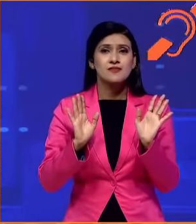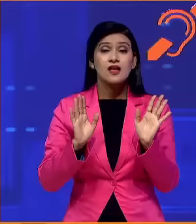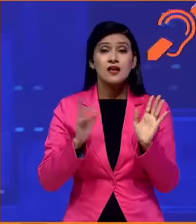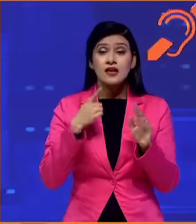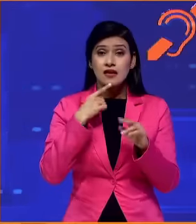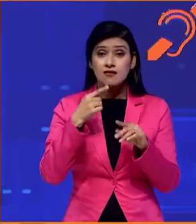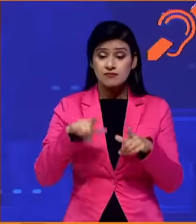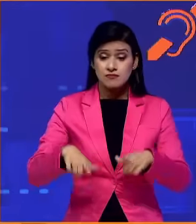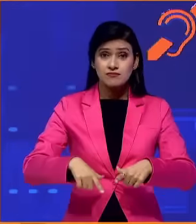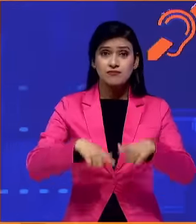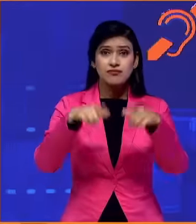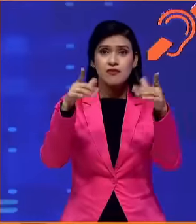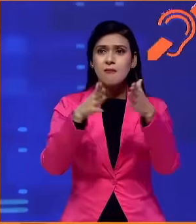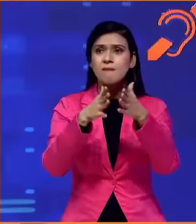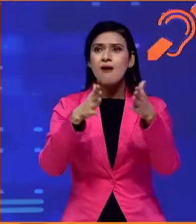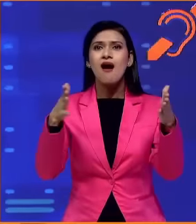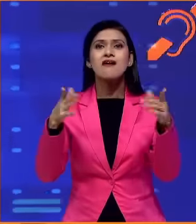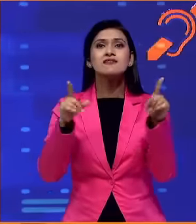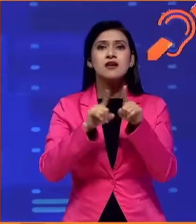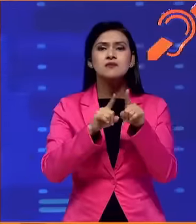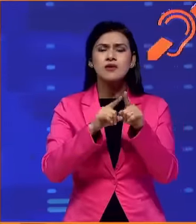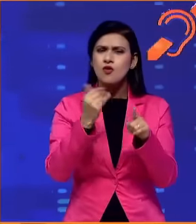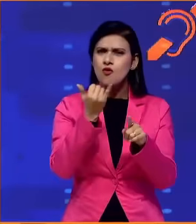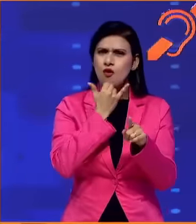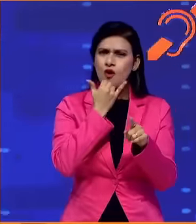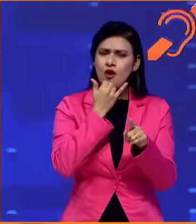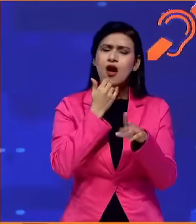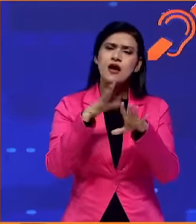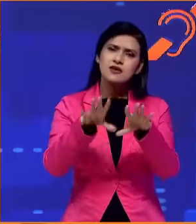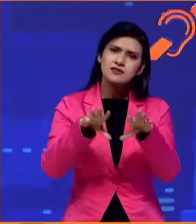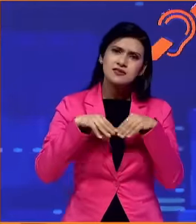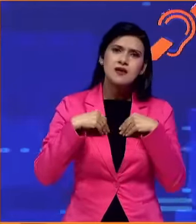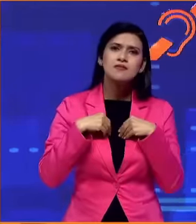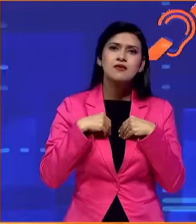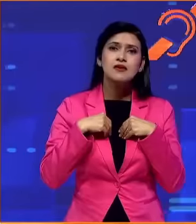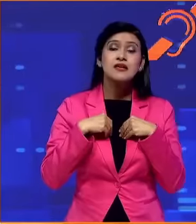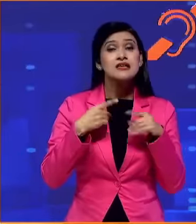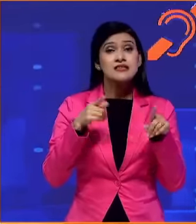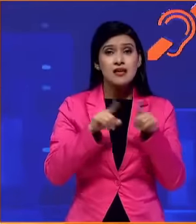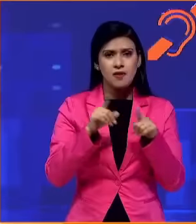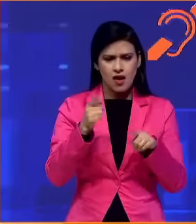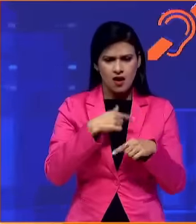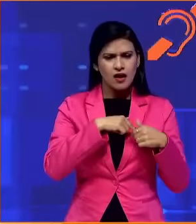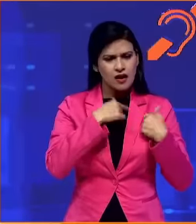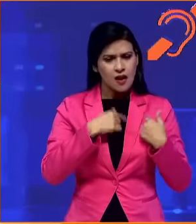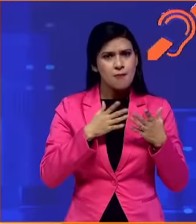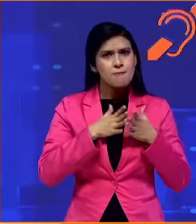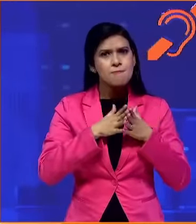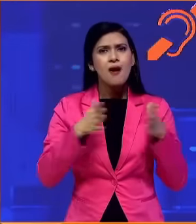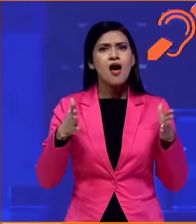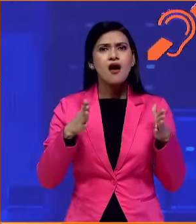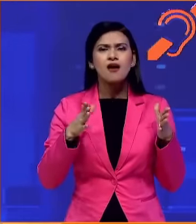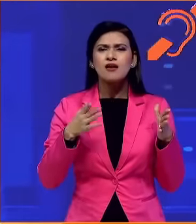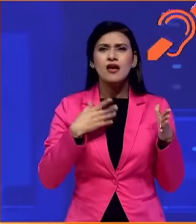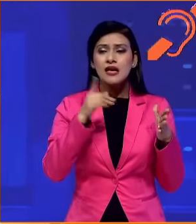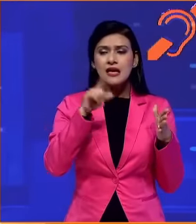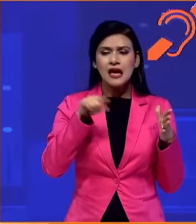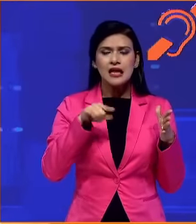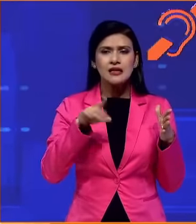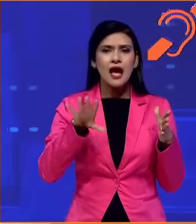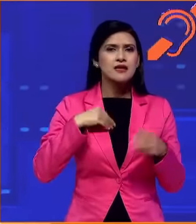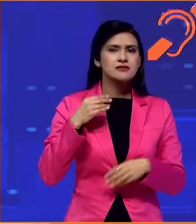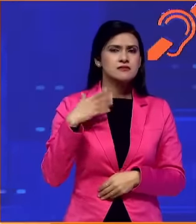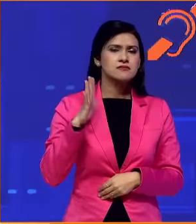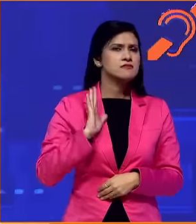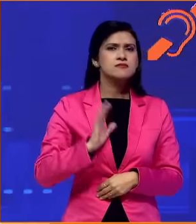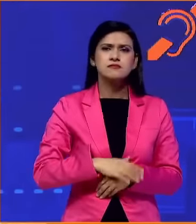अपनीगलतीस्वीकारकरसकताहैजिसकाहृदयवृक्षकेसमानविशालहो।औरराजनीतिमें,भलेही हमकभी-कभीगलतीकरबैठें,फिरभीयह कहनेकासाहसहोनाचाहिए,"हां,मैंने गलतीकीहै।"लेकिनआजकलमैंदेखताहूंकि